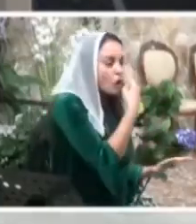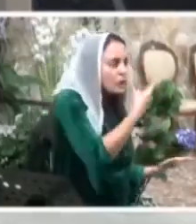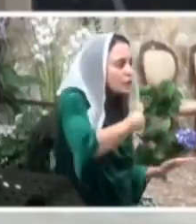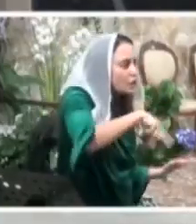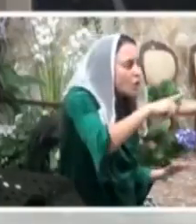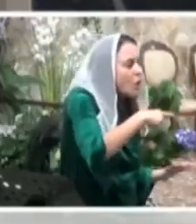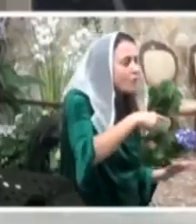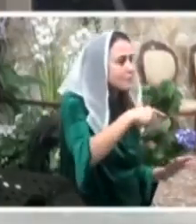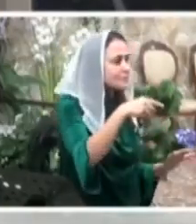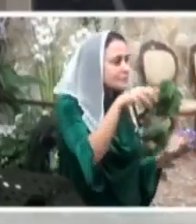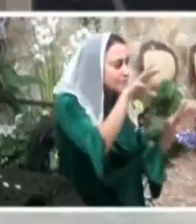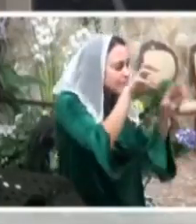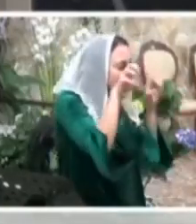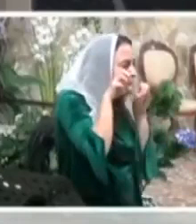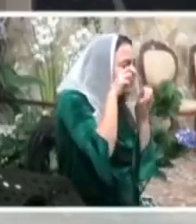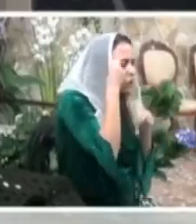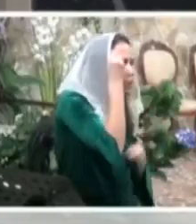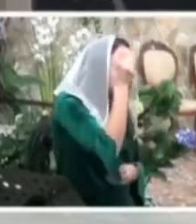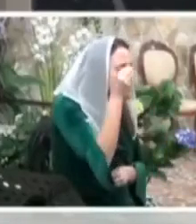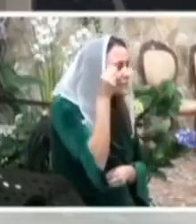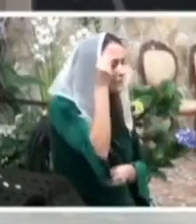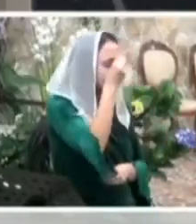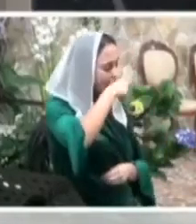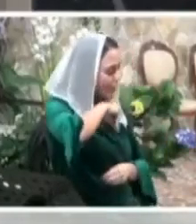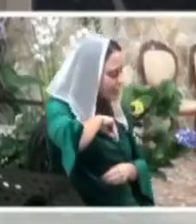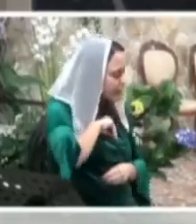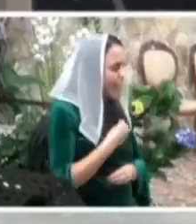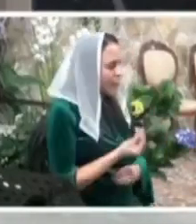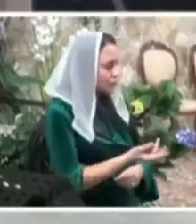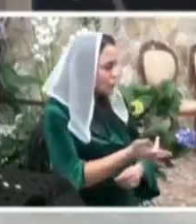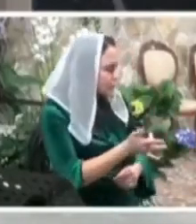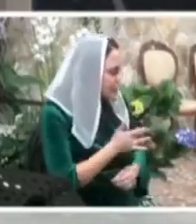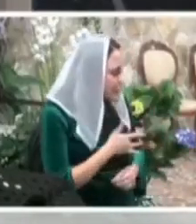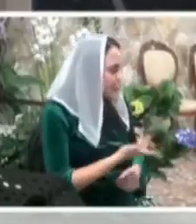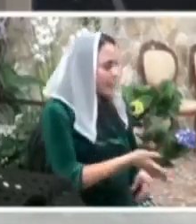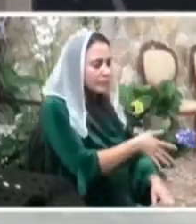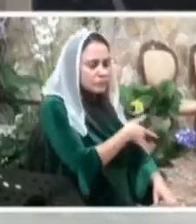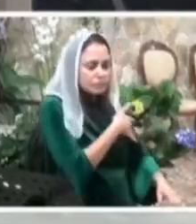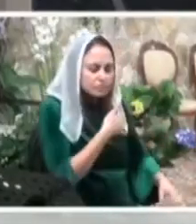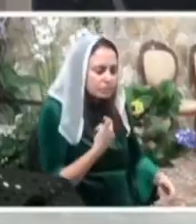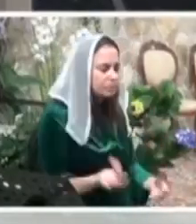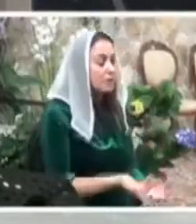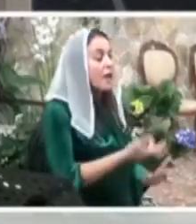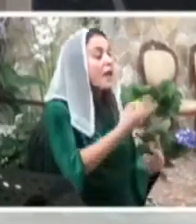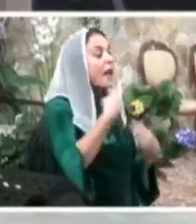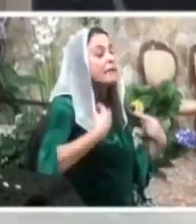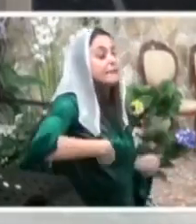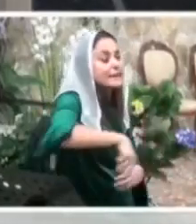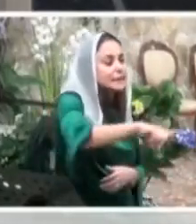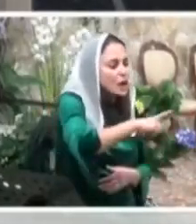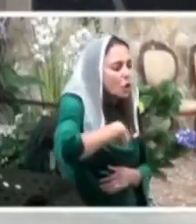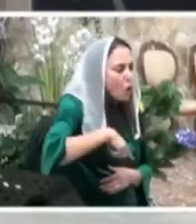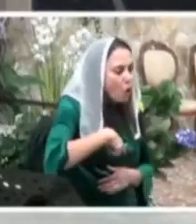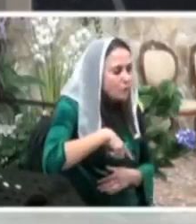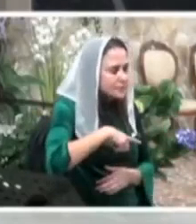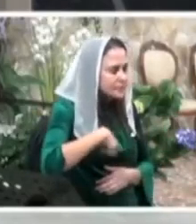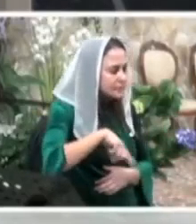nostri pensieri, i nostri sentimenti e la nostra stessa